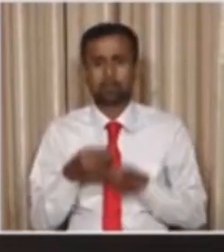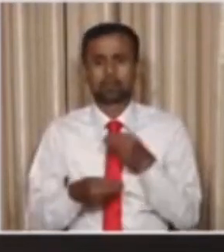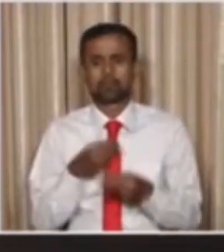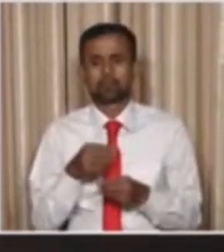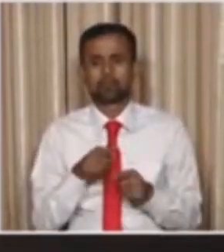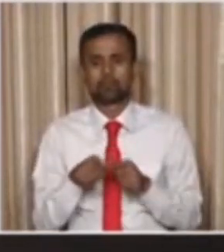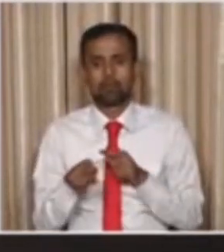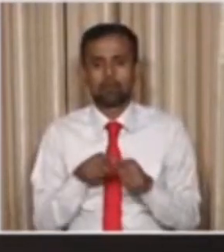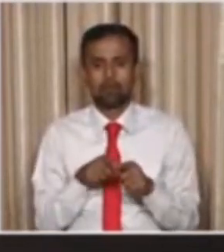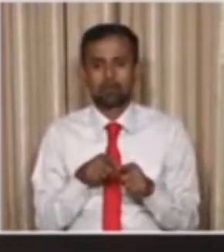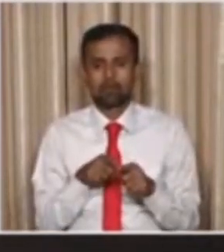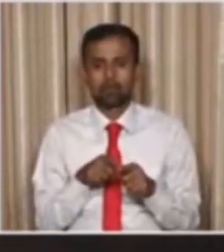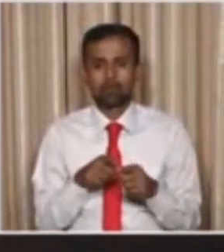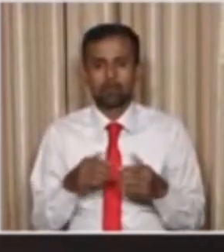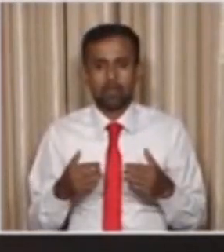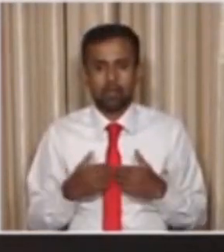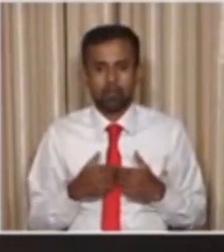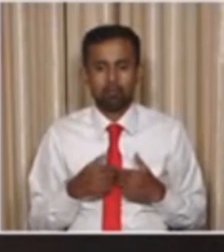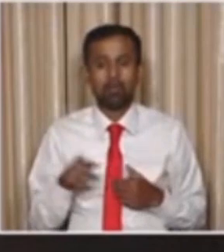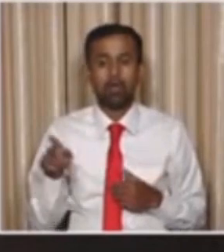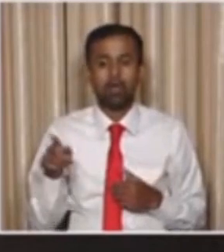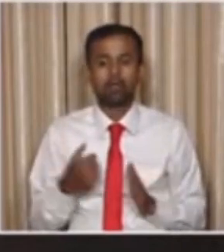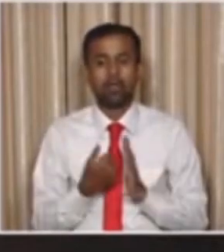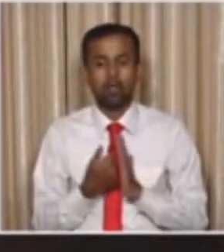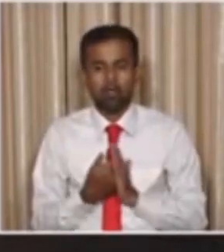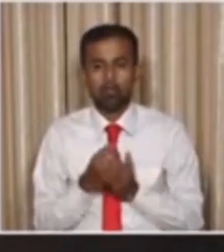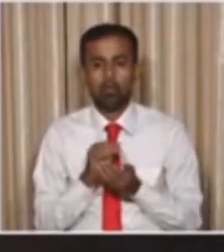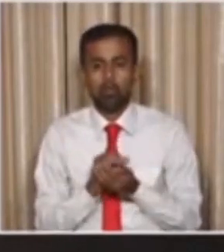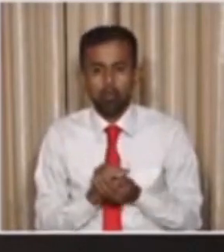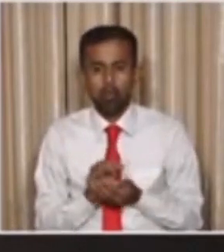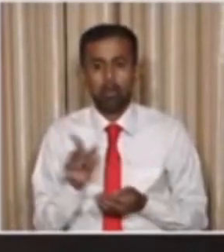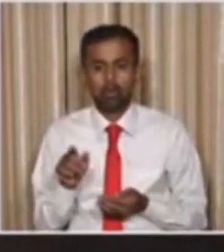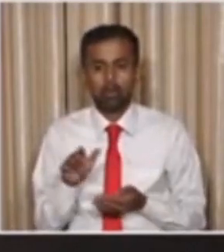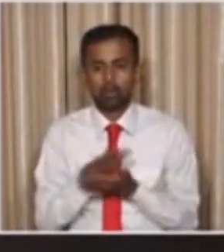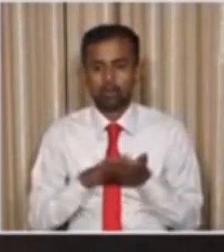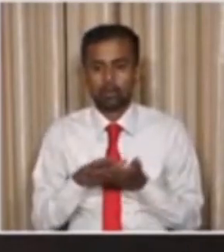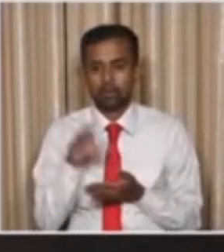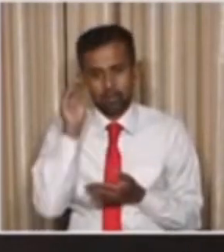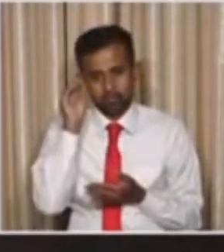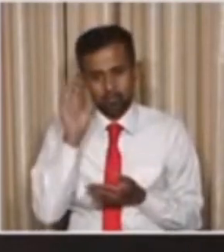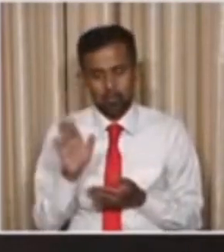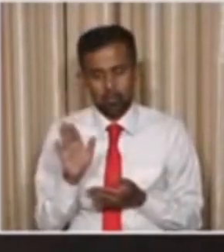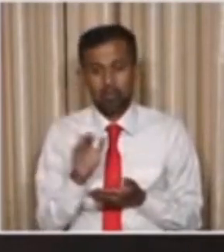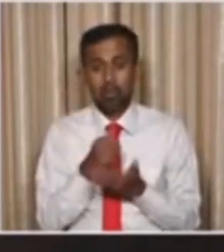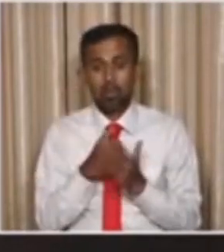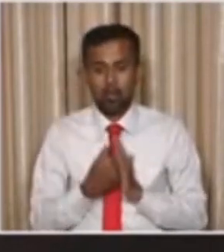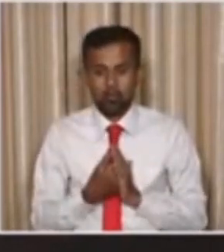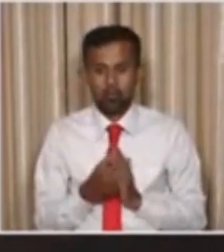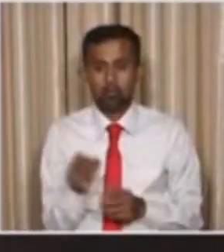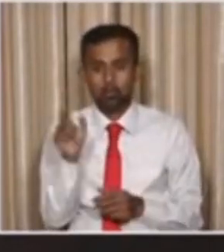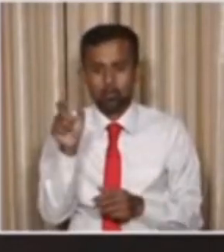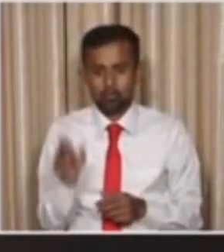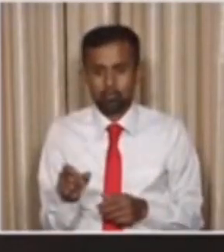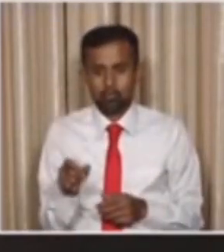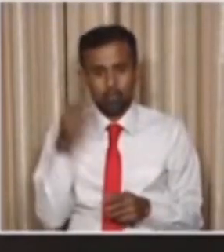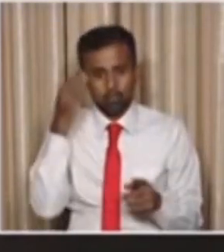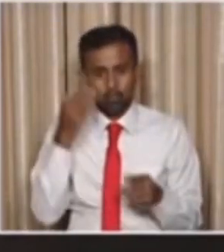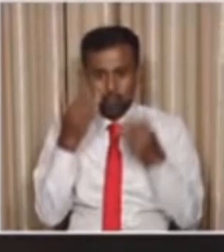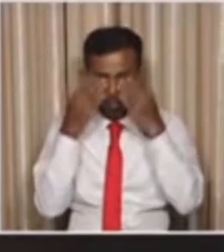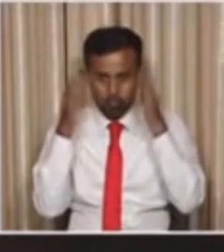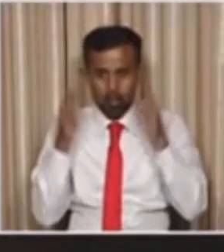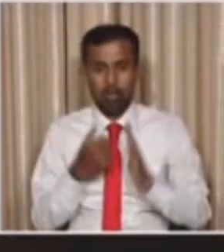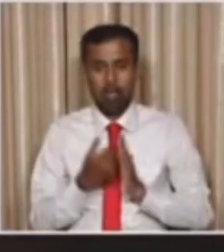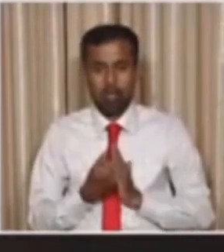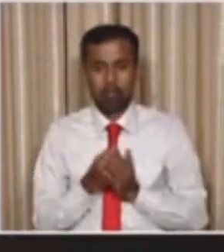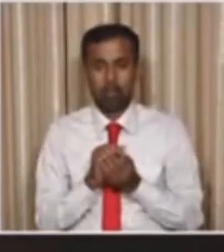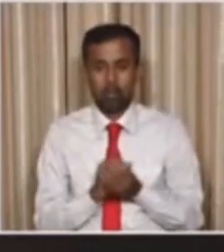සා අපි කාටද ගෞරව කරන්න ඕන කියන එක තේරුම් අරගන්න ඕන ඒ ගරු කරන්න ඕන මිනිස්සයා වෙනුවෙන් අවංක කරු කිරීමක්